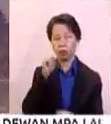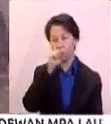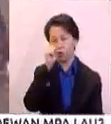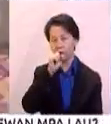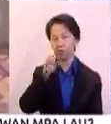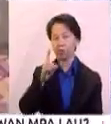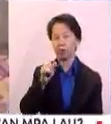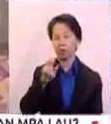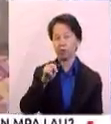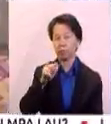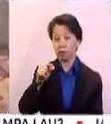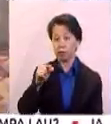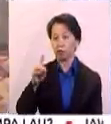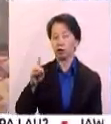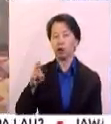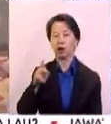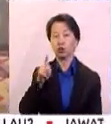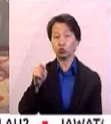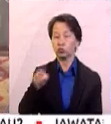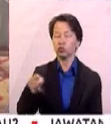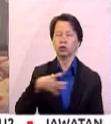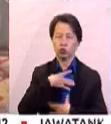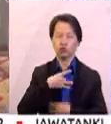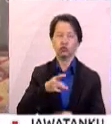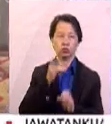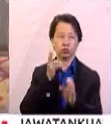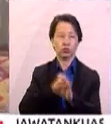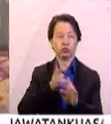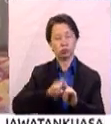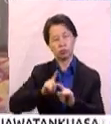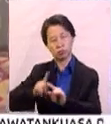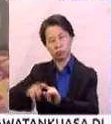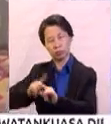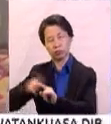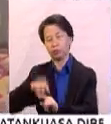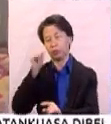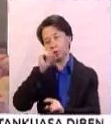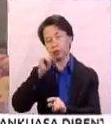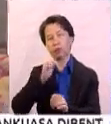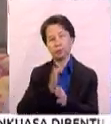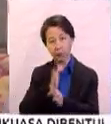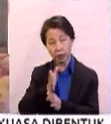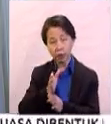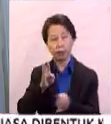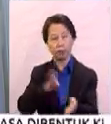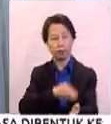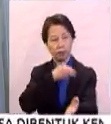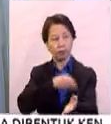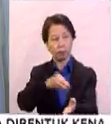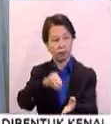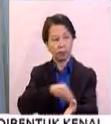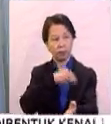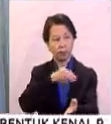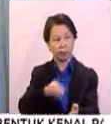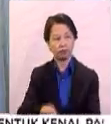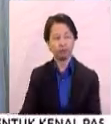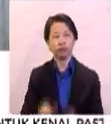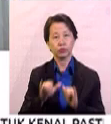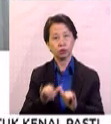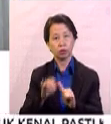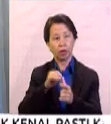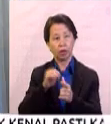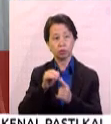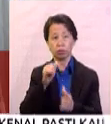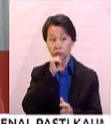sebaliknya, jelas Aida, beliau lebih gemar menceburi pelbagai genre dalam bidang muzik. Bagi saya, kekal ataupun tidak, saya